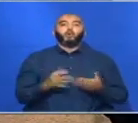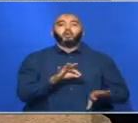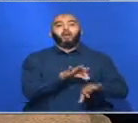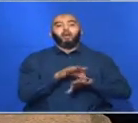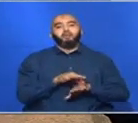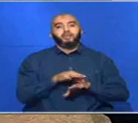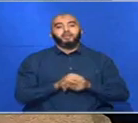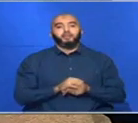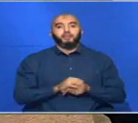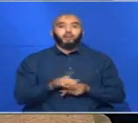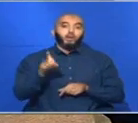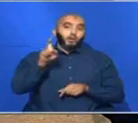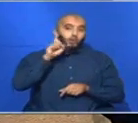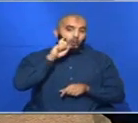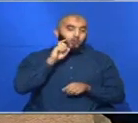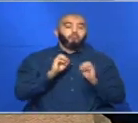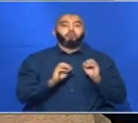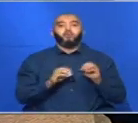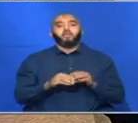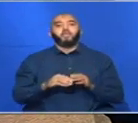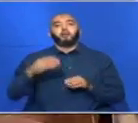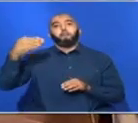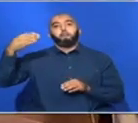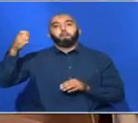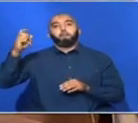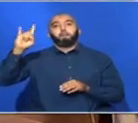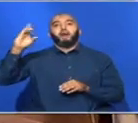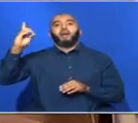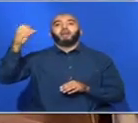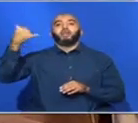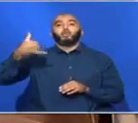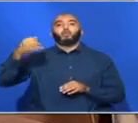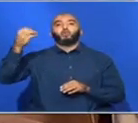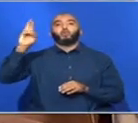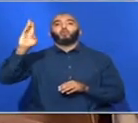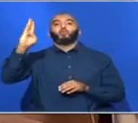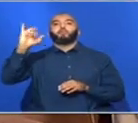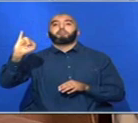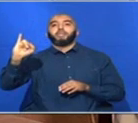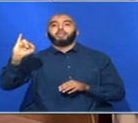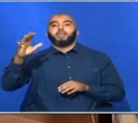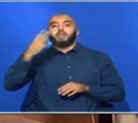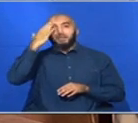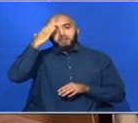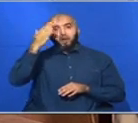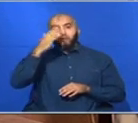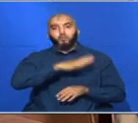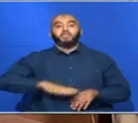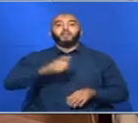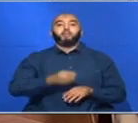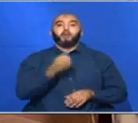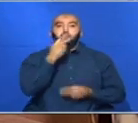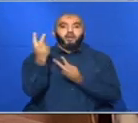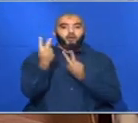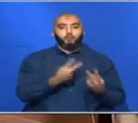همم شيخنا استاذنا وبارك لنا الشيخ عمار محجوبي اهلا وسهلا ومرحبا بكم جميعا وبه بك مرحبا بك